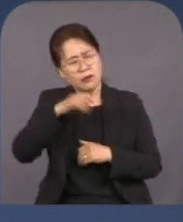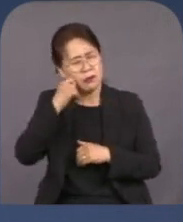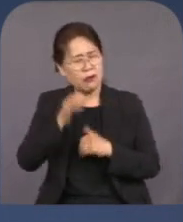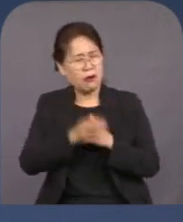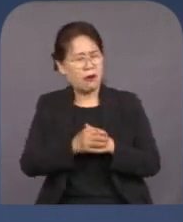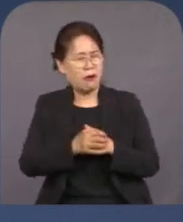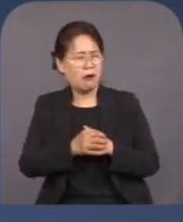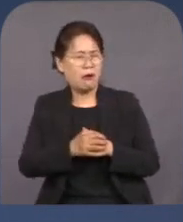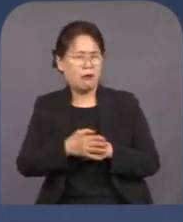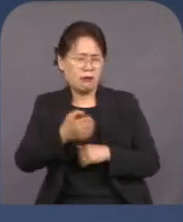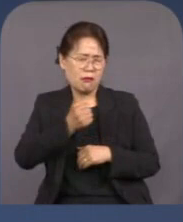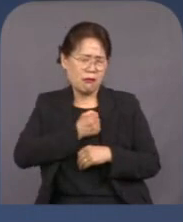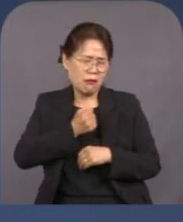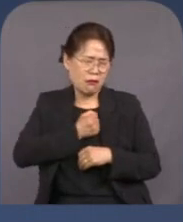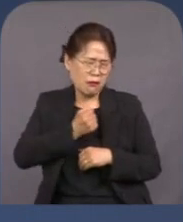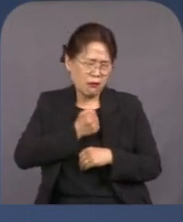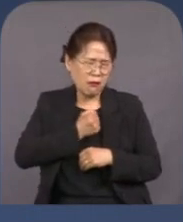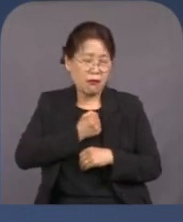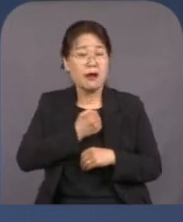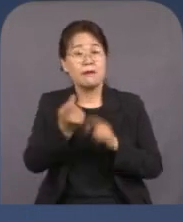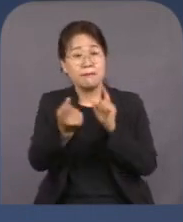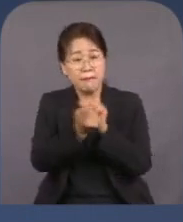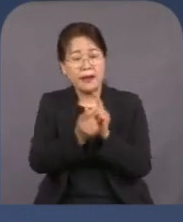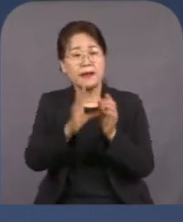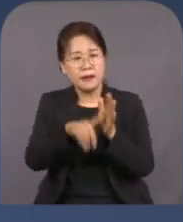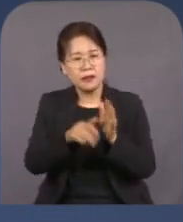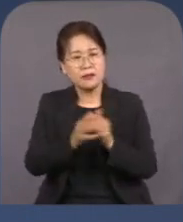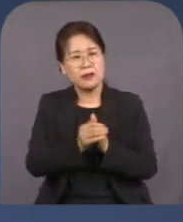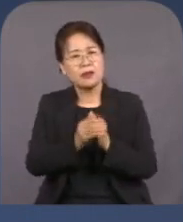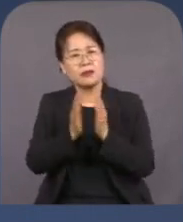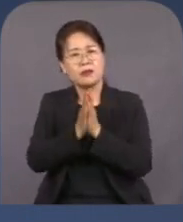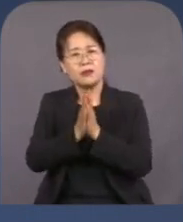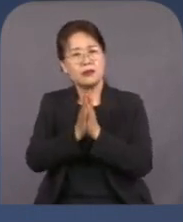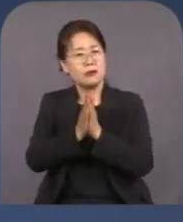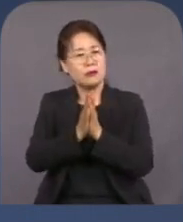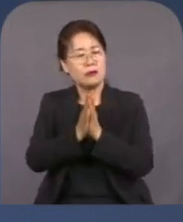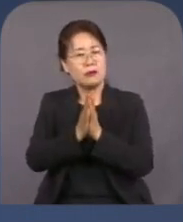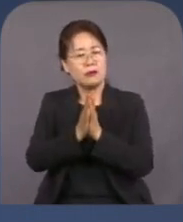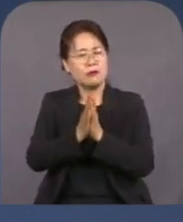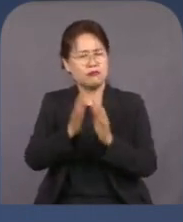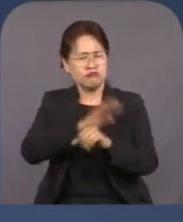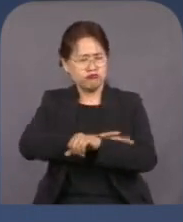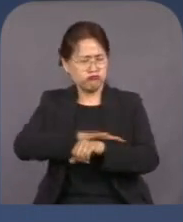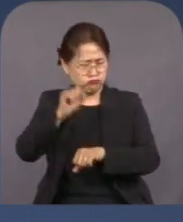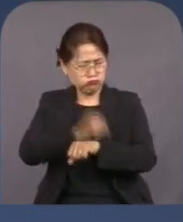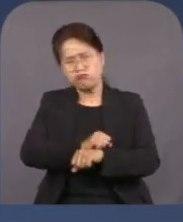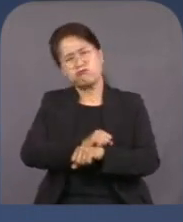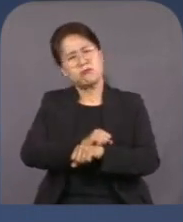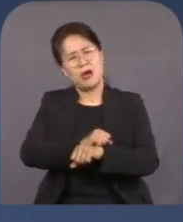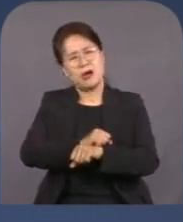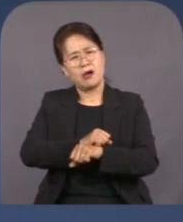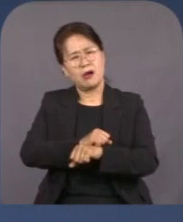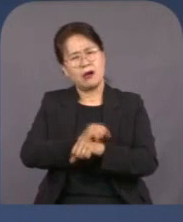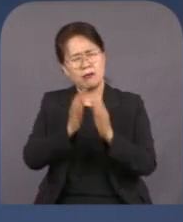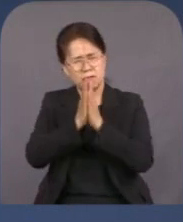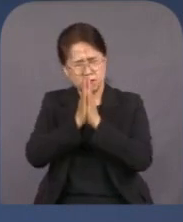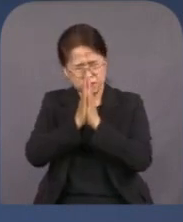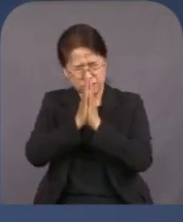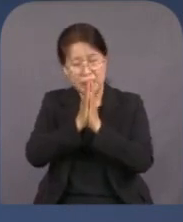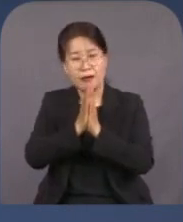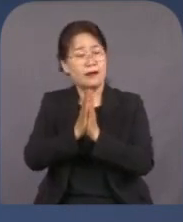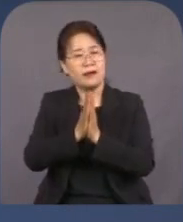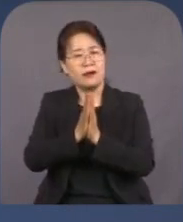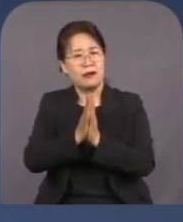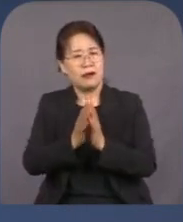앞이 캄캄할 때가 있잖아요 그죠 여러분 그러지 않아요 기도하면 뭐 쫙 기도출이 잡히던가요 그렇지가 않아요 기도하려고 하다 보게